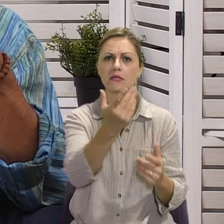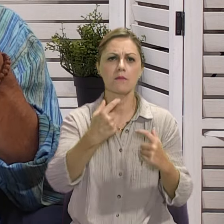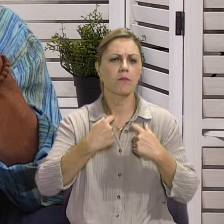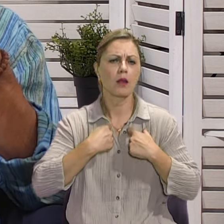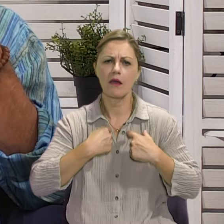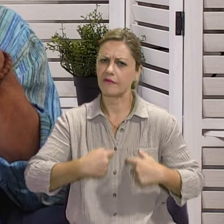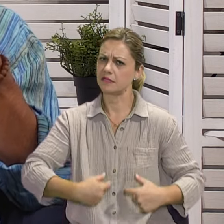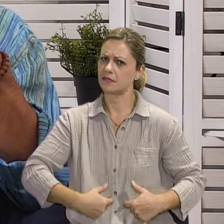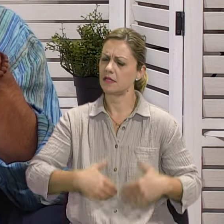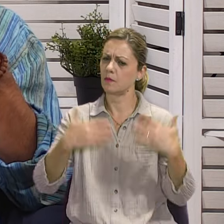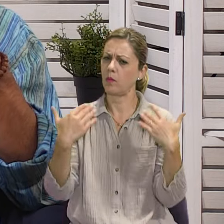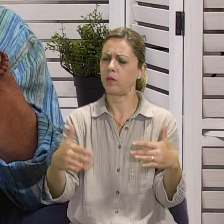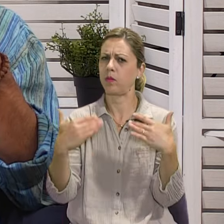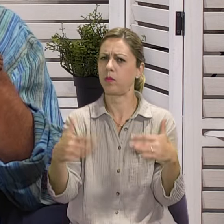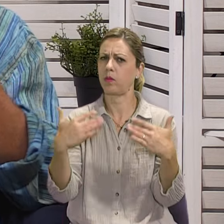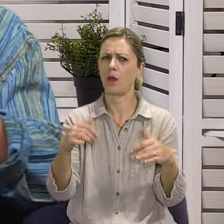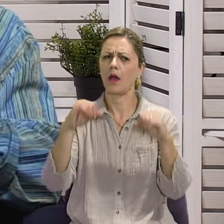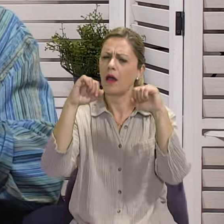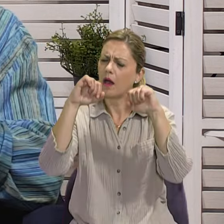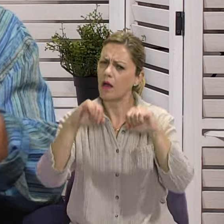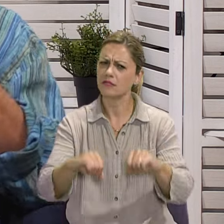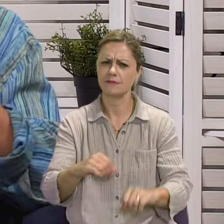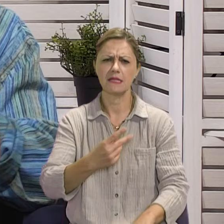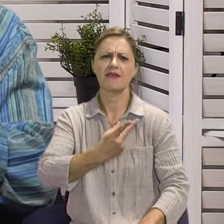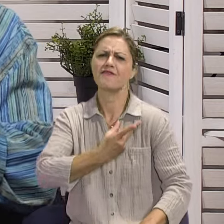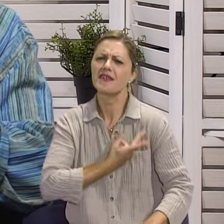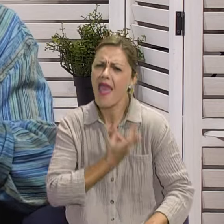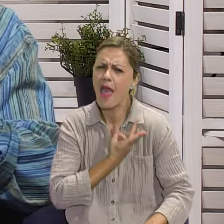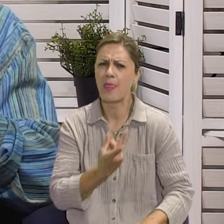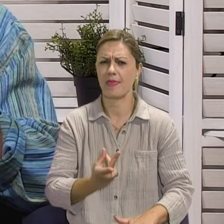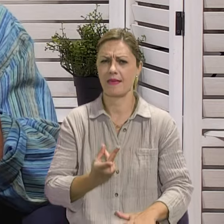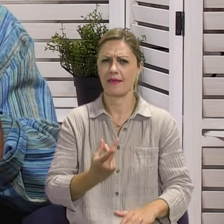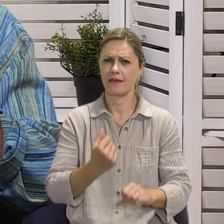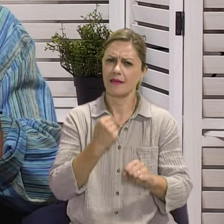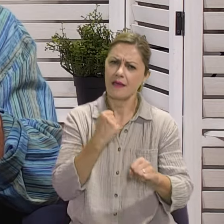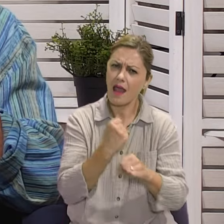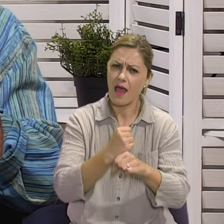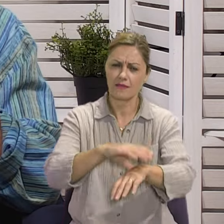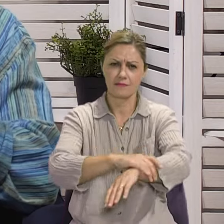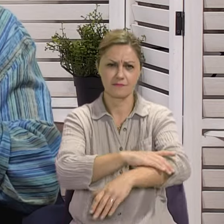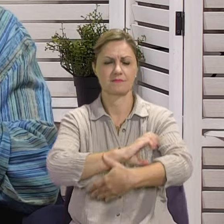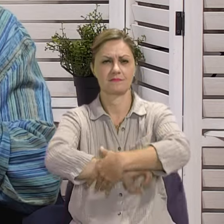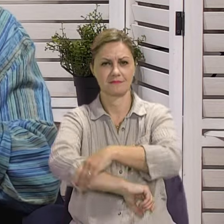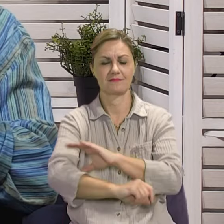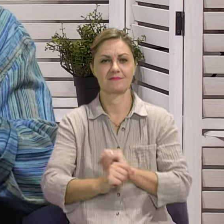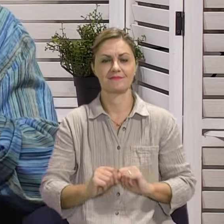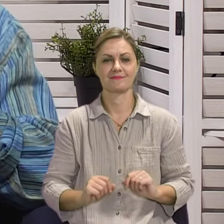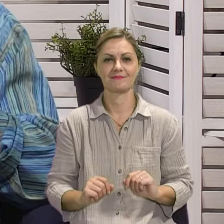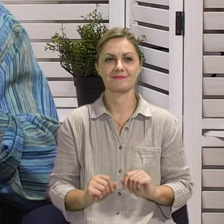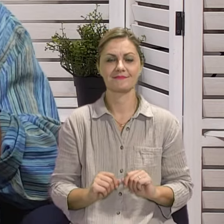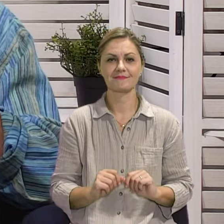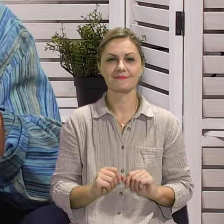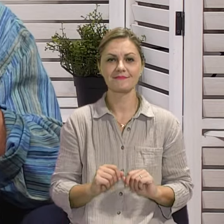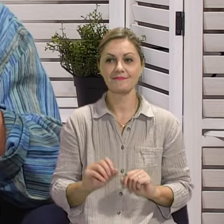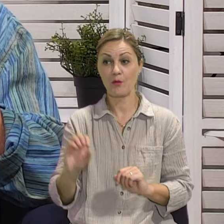tu sa tim sastavom zbilja. I sa našim gudačima iz opere, opet